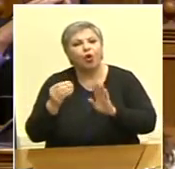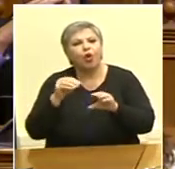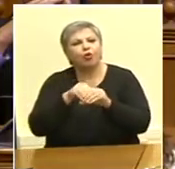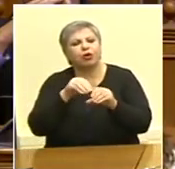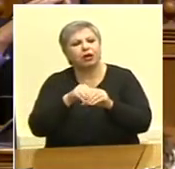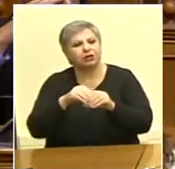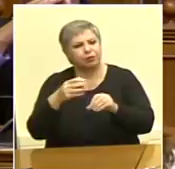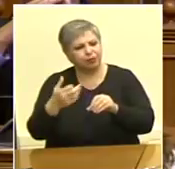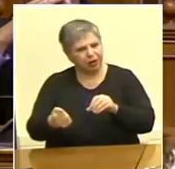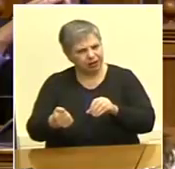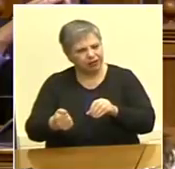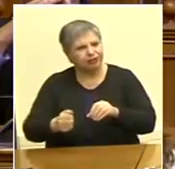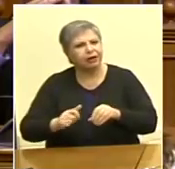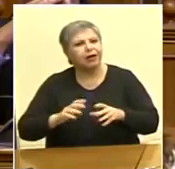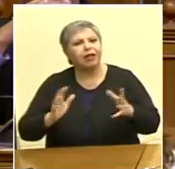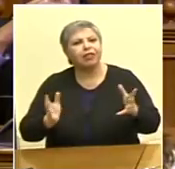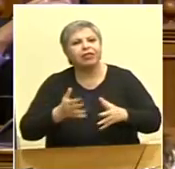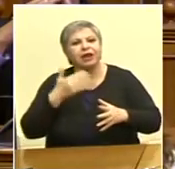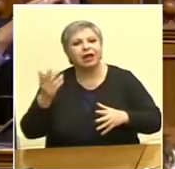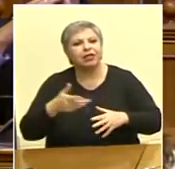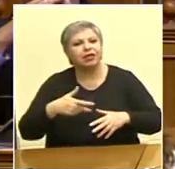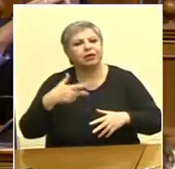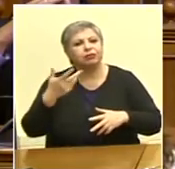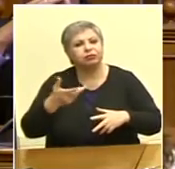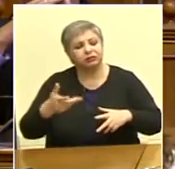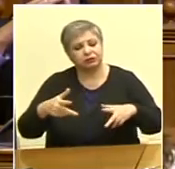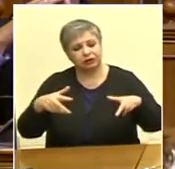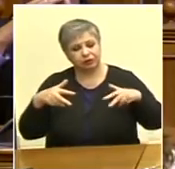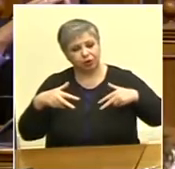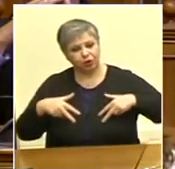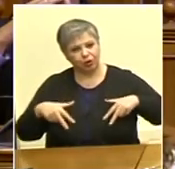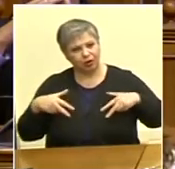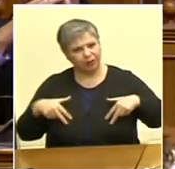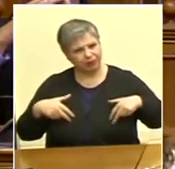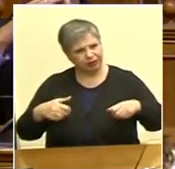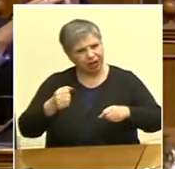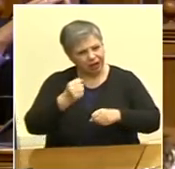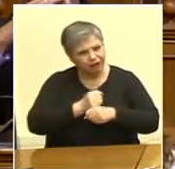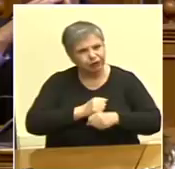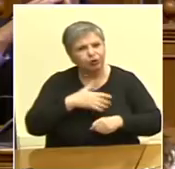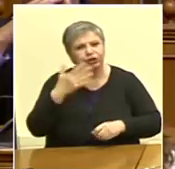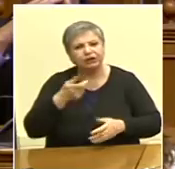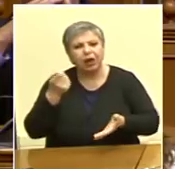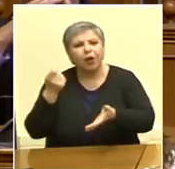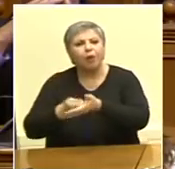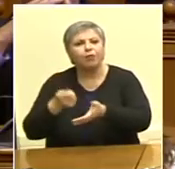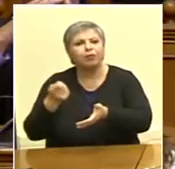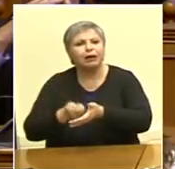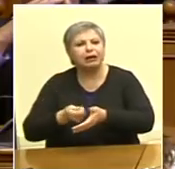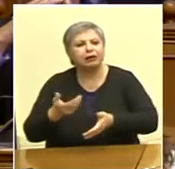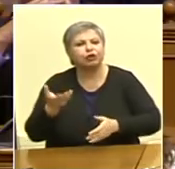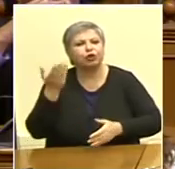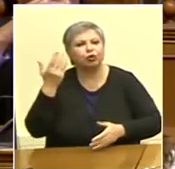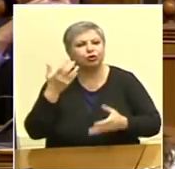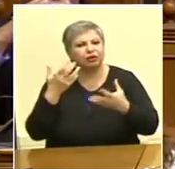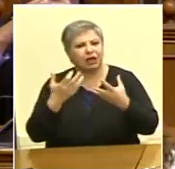για το κόστος δηλαδή αυτής της κυβέρνησης που έβγαλε τη χώρα από τα μνημόνια, το οποίο κάθε φορά που μιλάτε, διότι τζάμπα